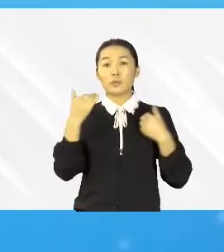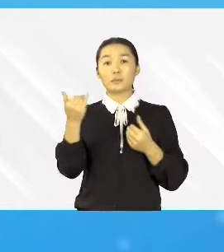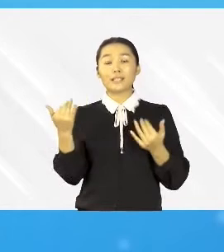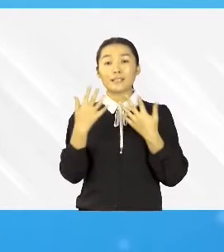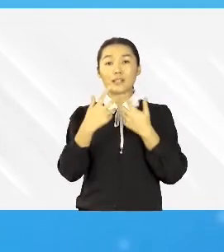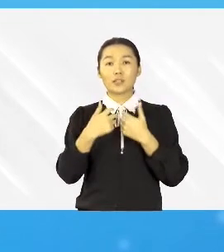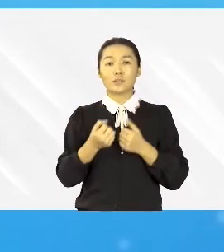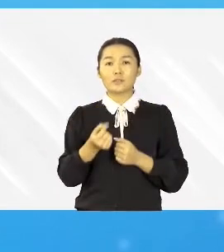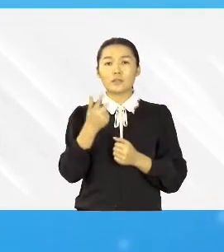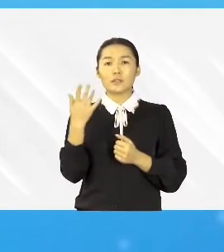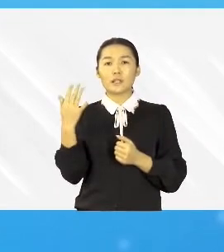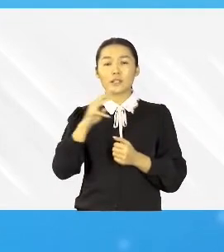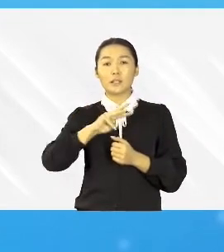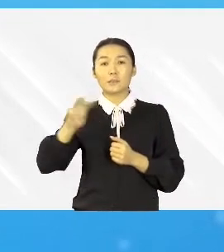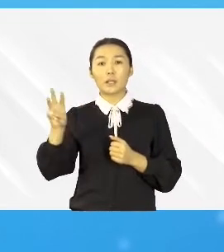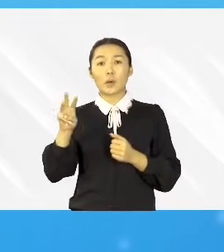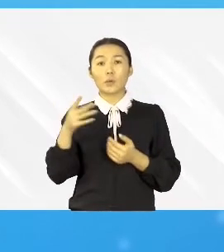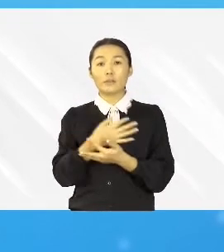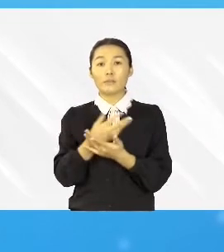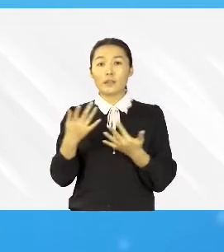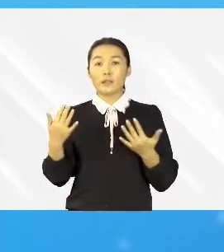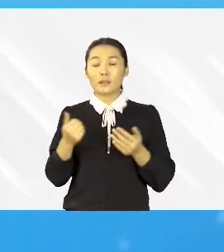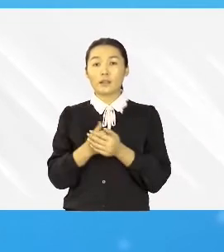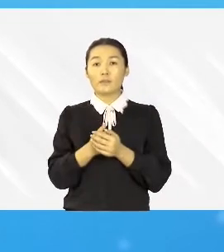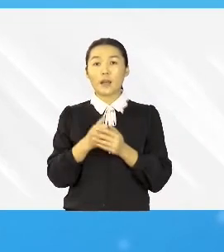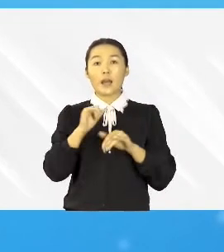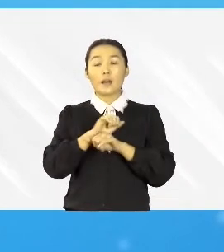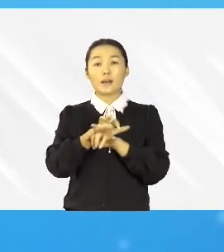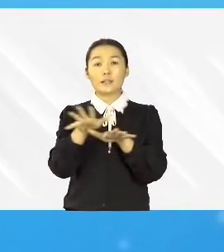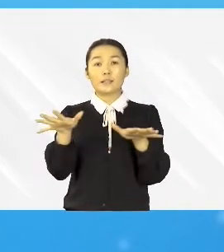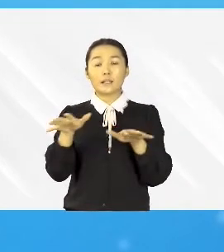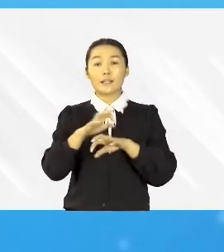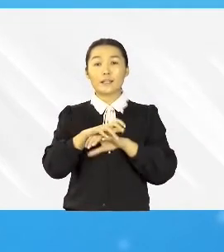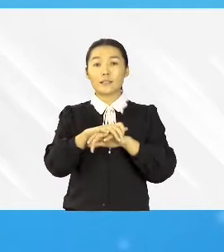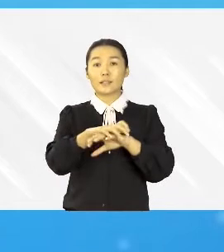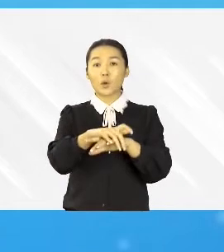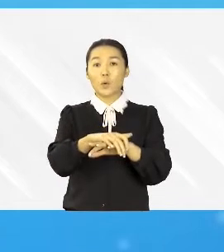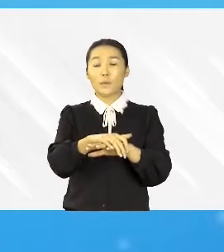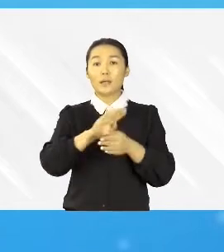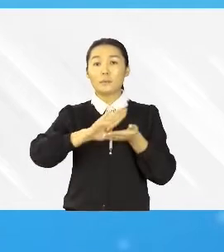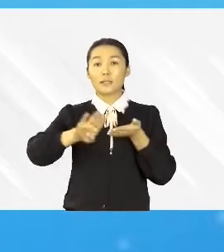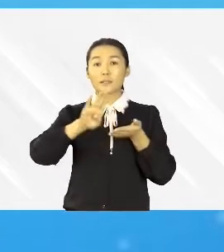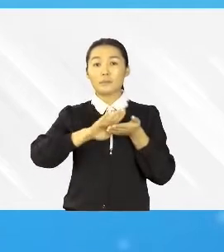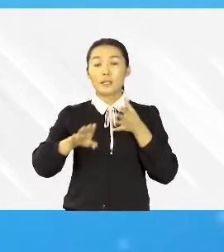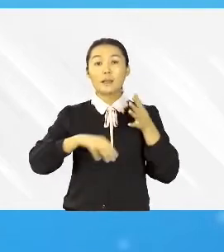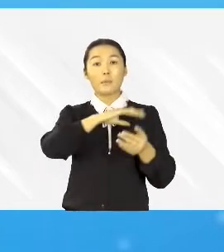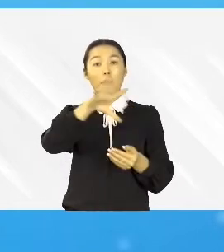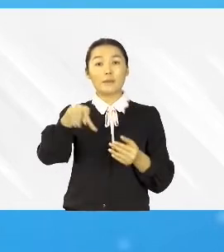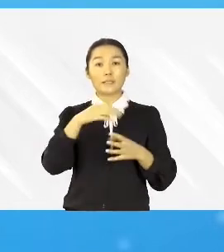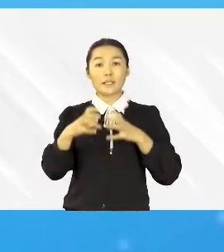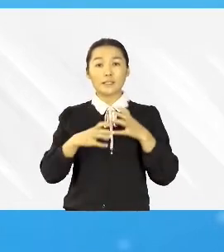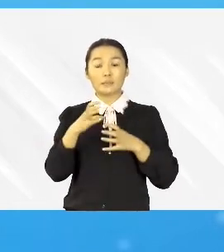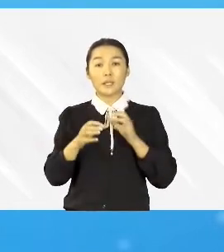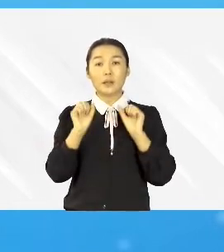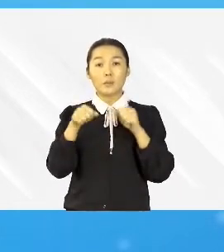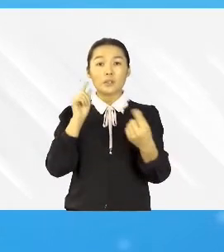несколько миллионов видов. Расселение насекомых постепенно с течением времени произошло по всей Земле. Их вы можете